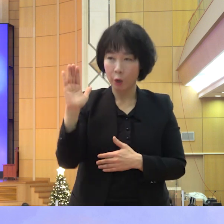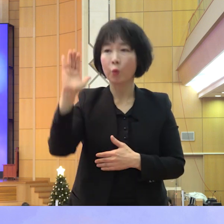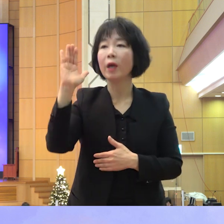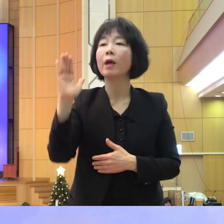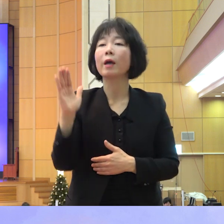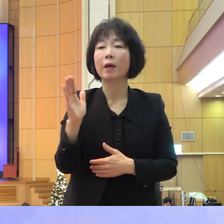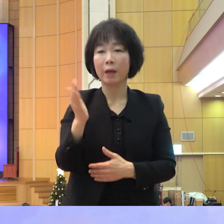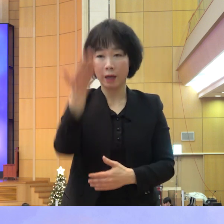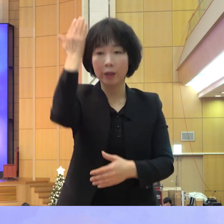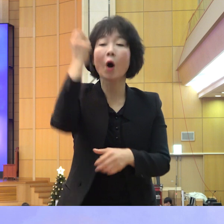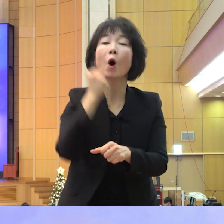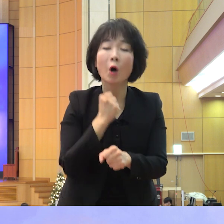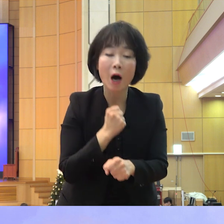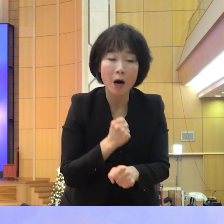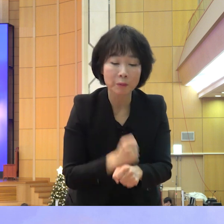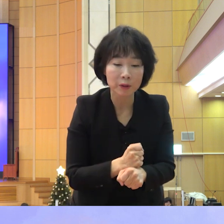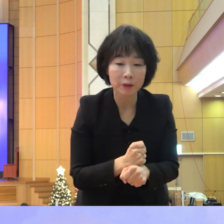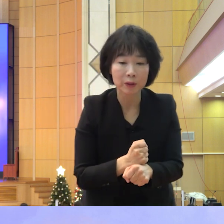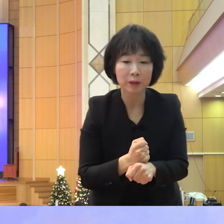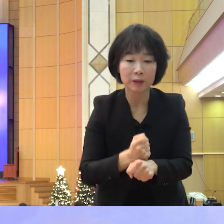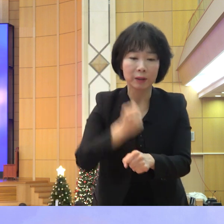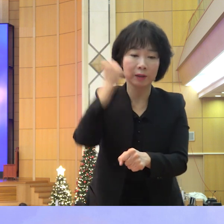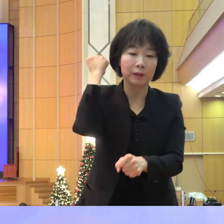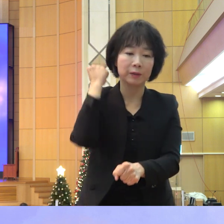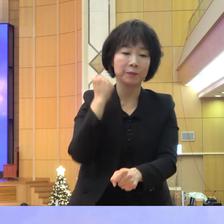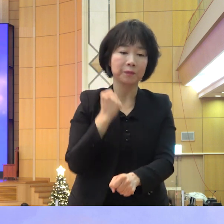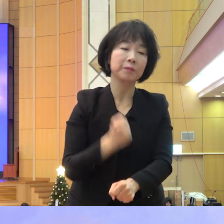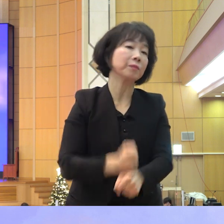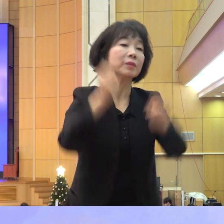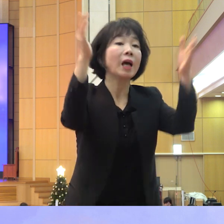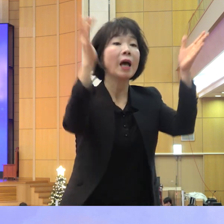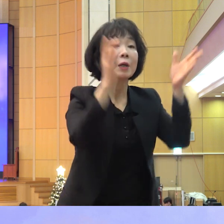깨끗하게 되려 하는